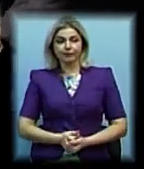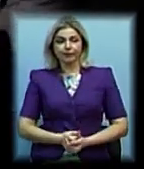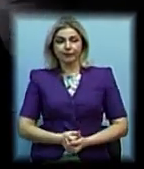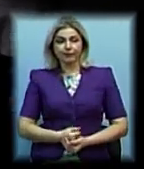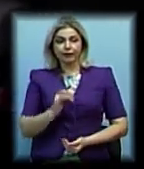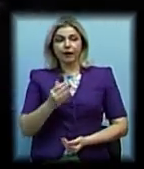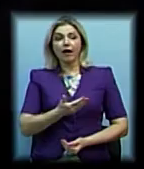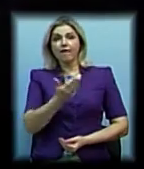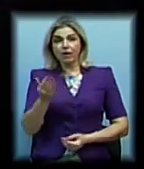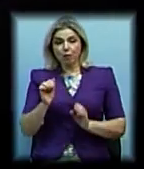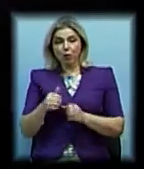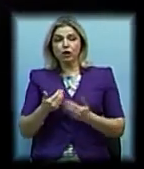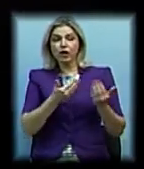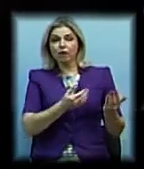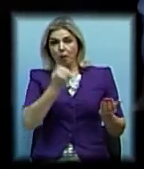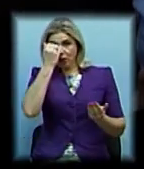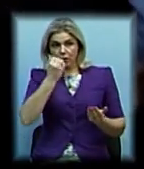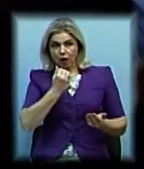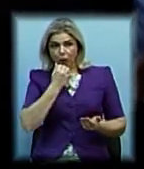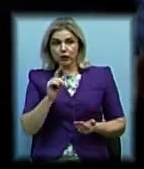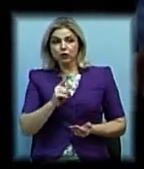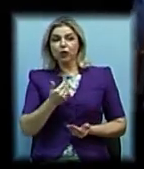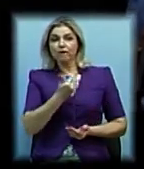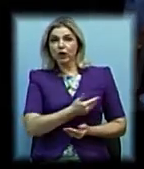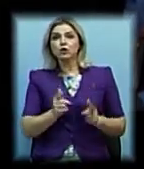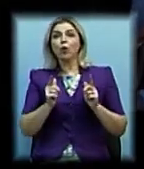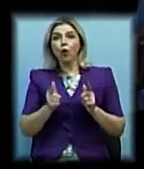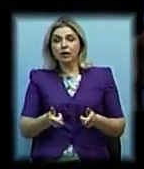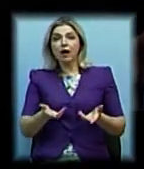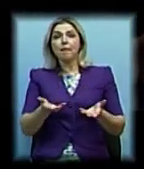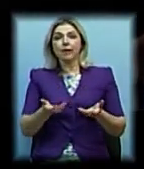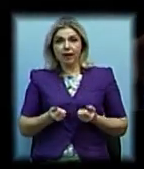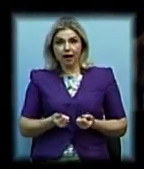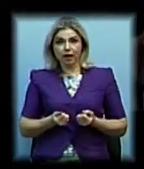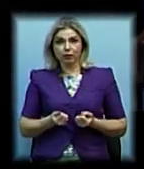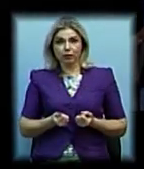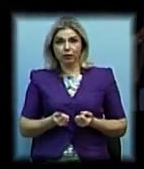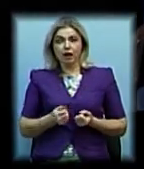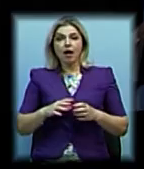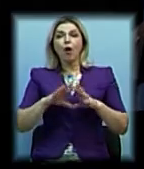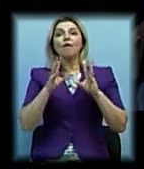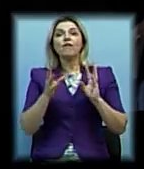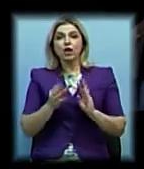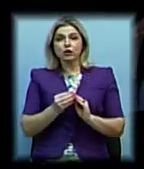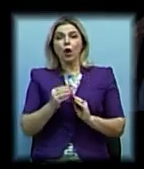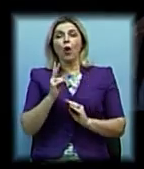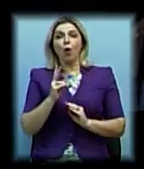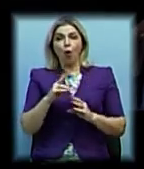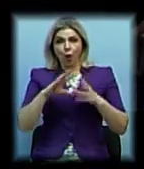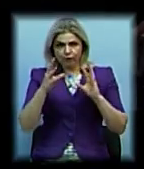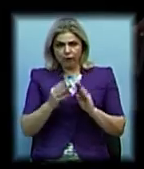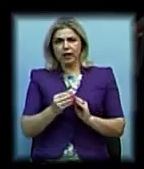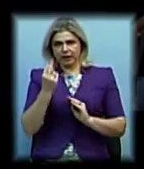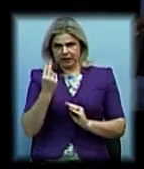І ви можете його подякувати, що він згодився прийняти весь комплекс «Зорі»